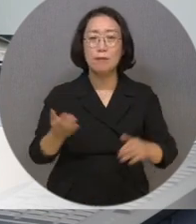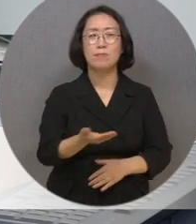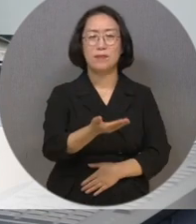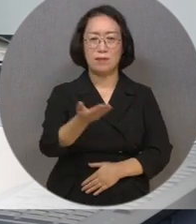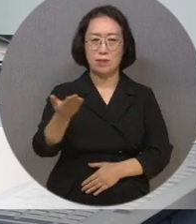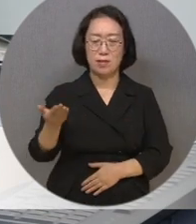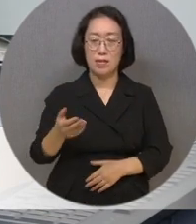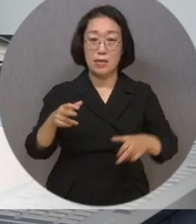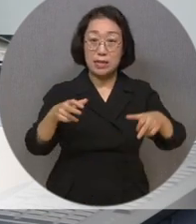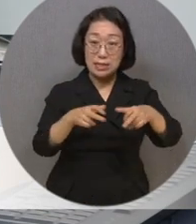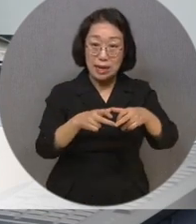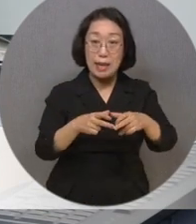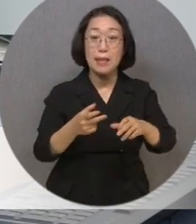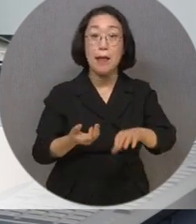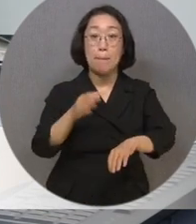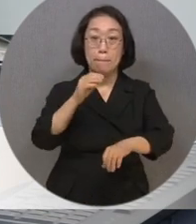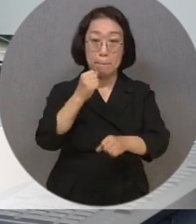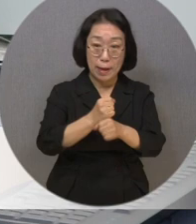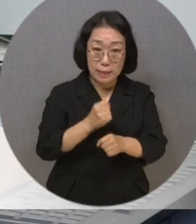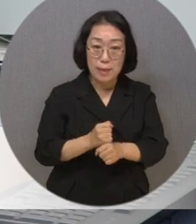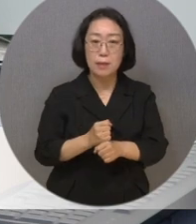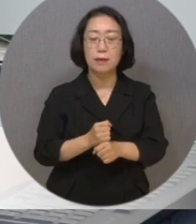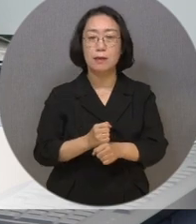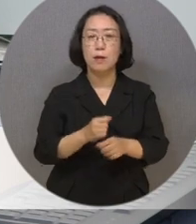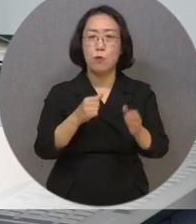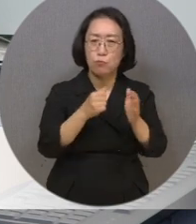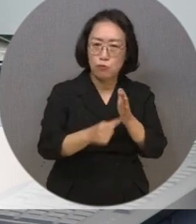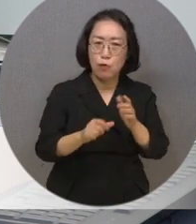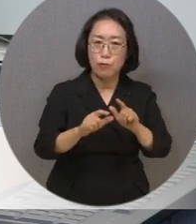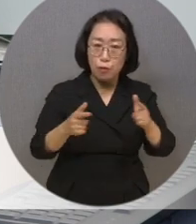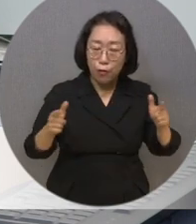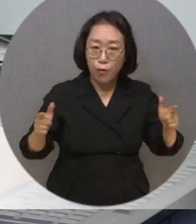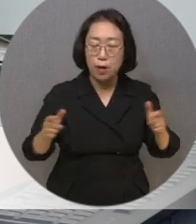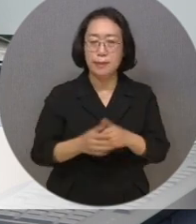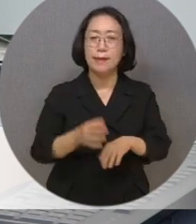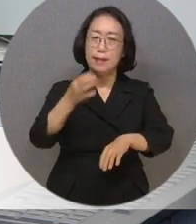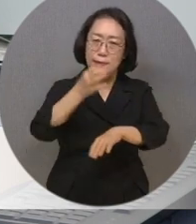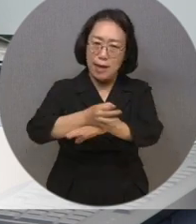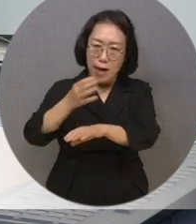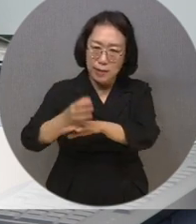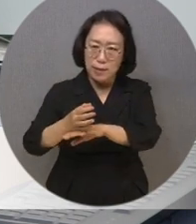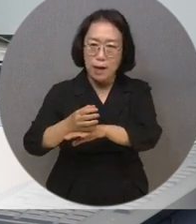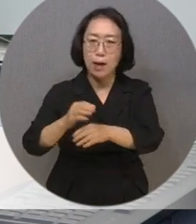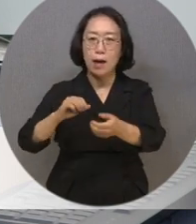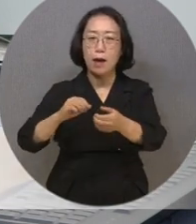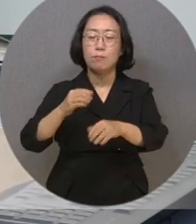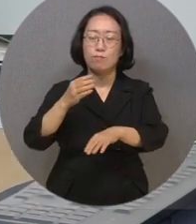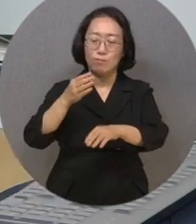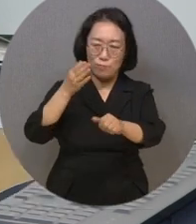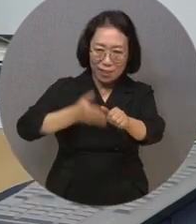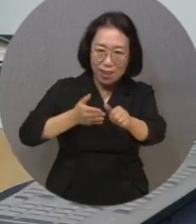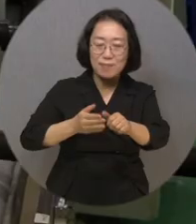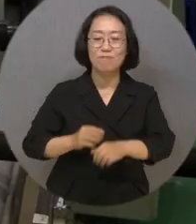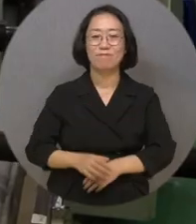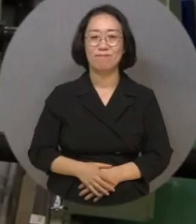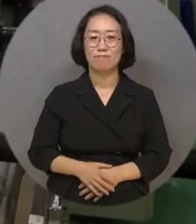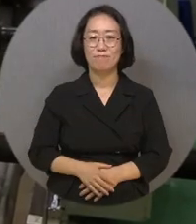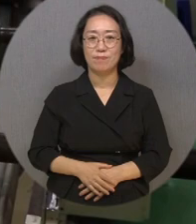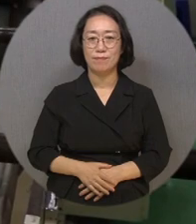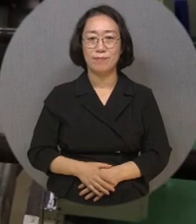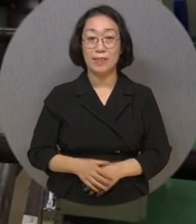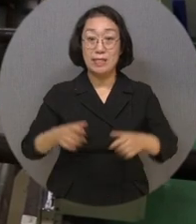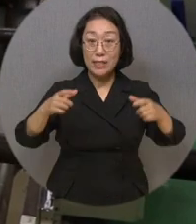우리 장애인 생산품 또 중증 생산품 이런 부분들을 이용해 주시면 감사하겠습니다.